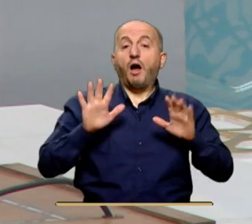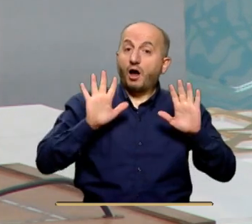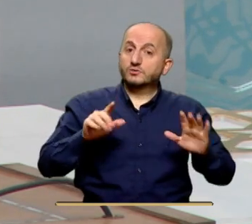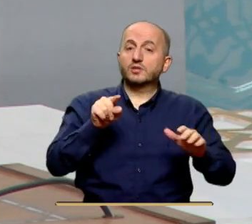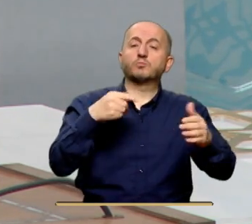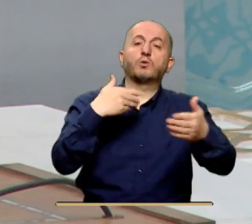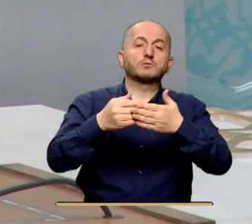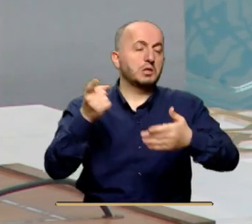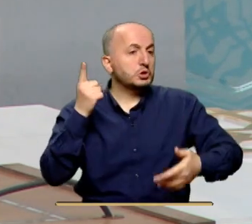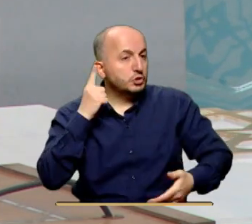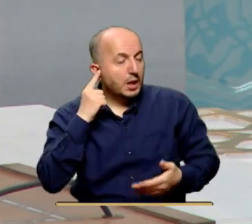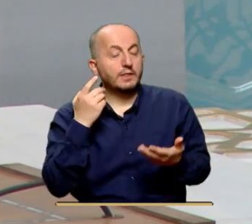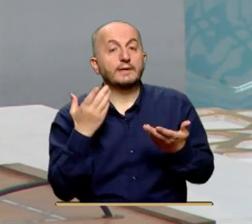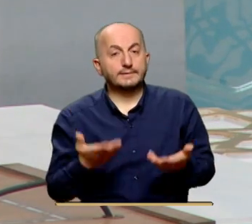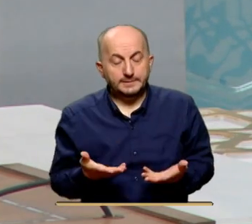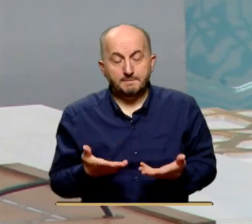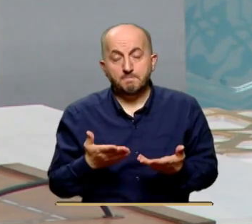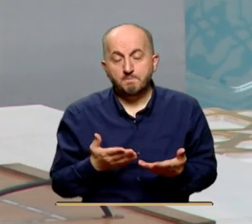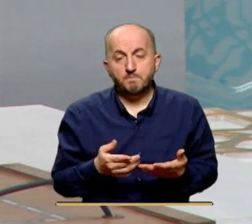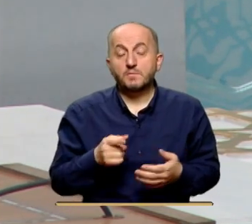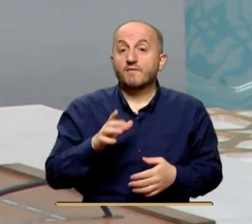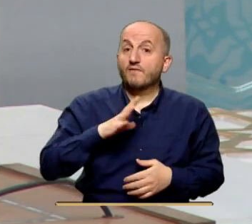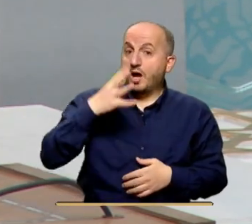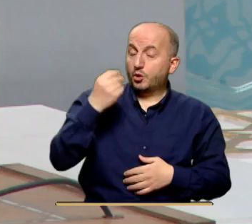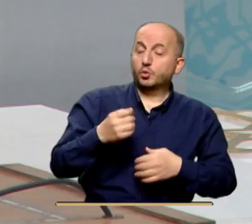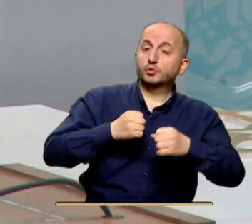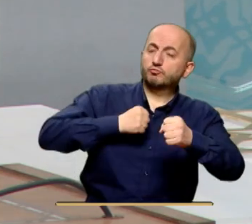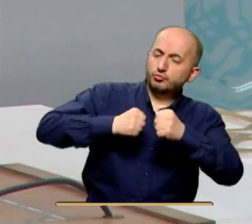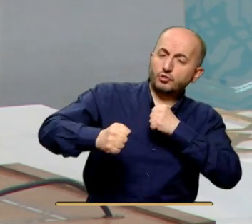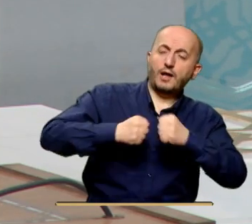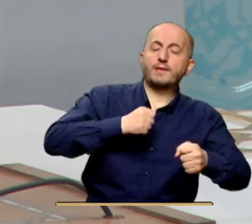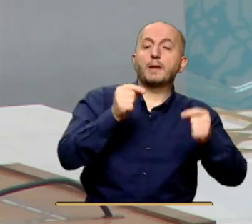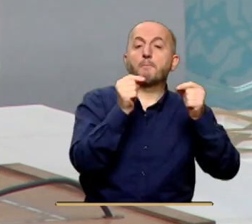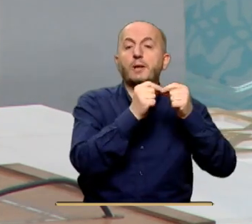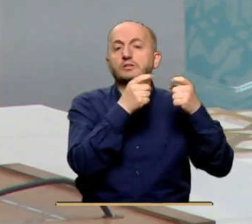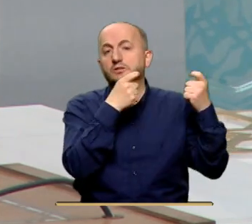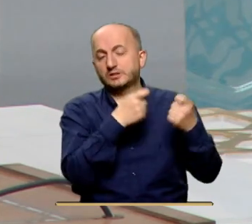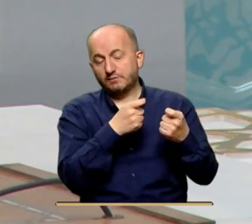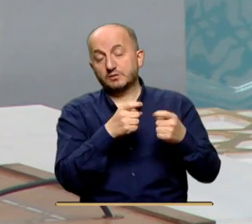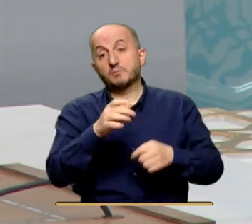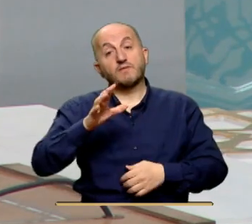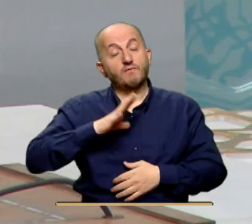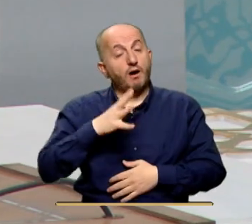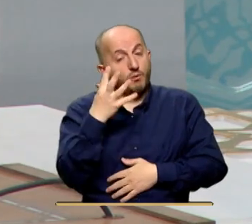idi. Yani bir varoluş mücadelesidir Bedir, bir